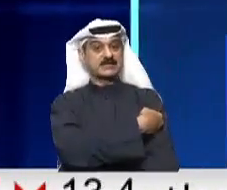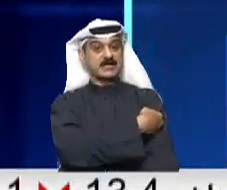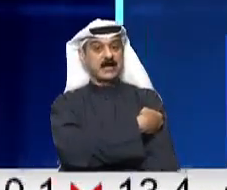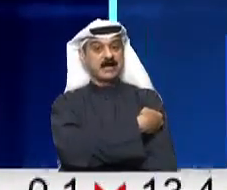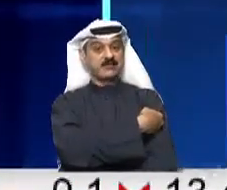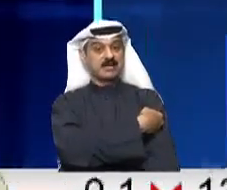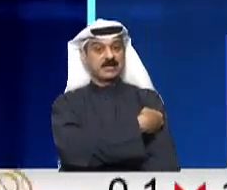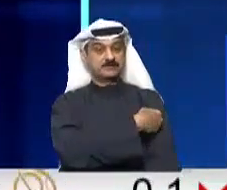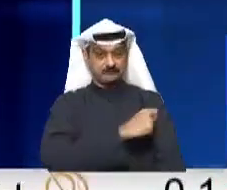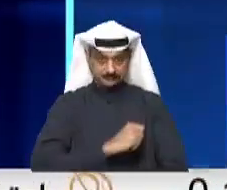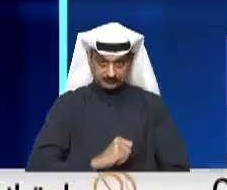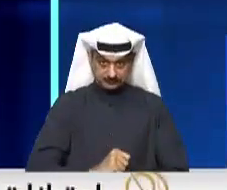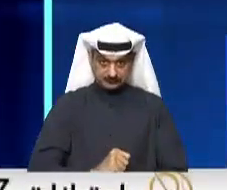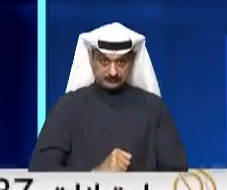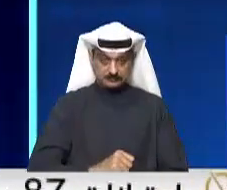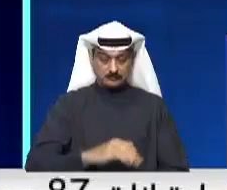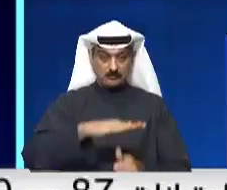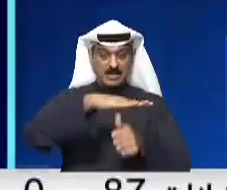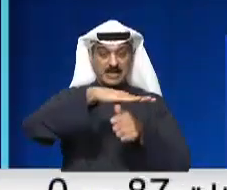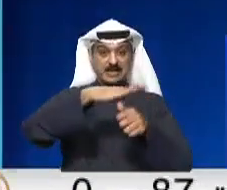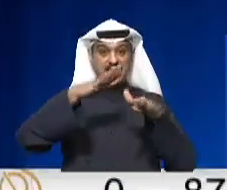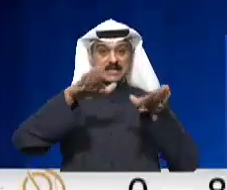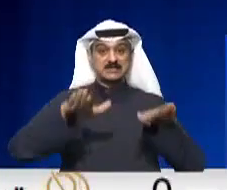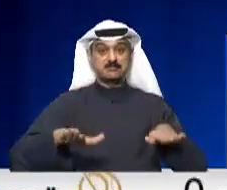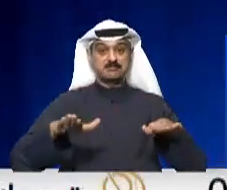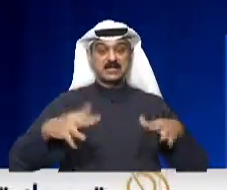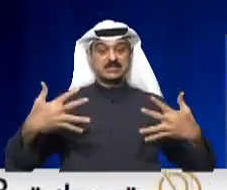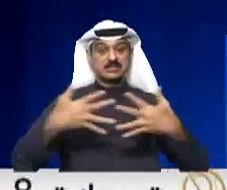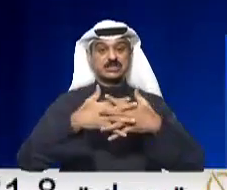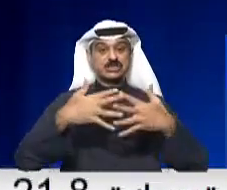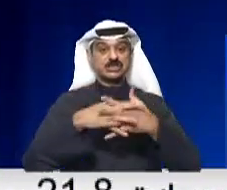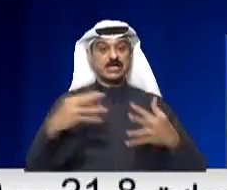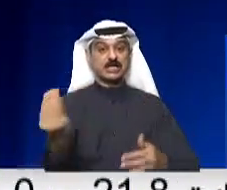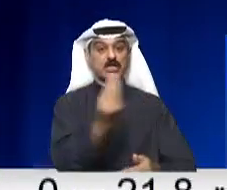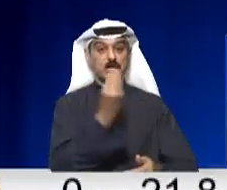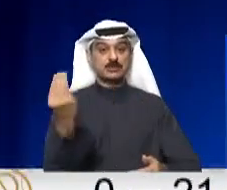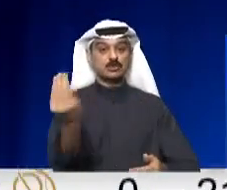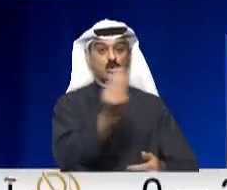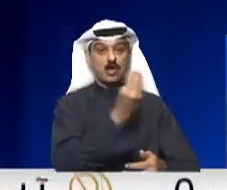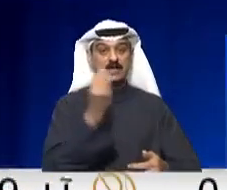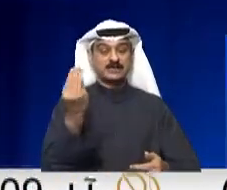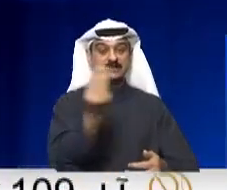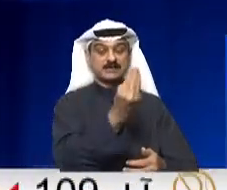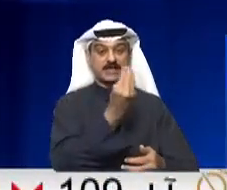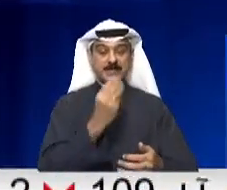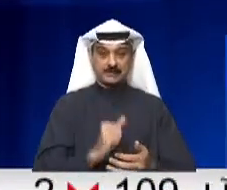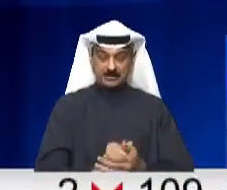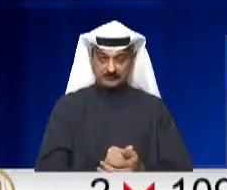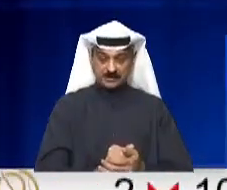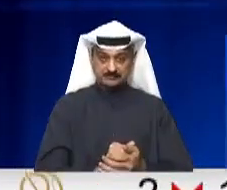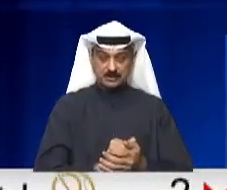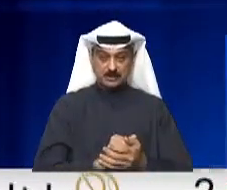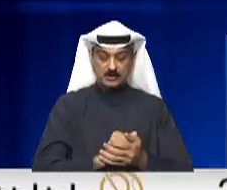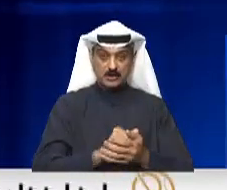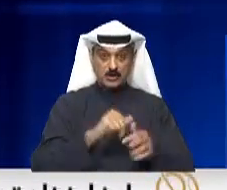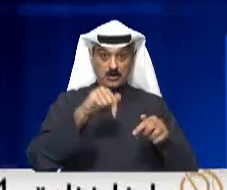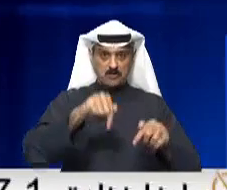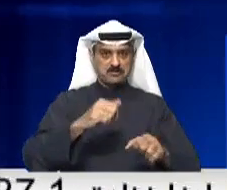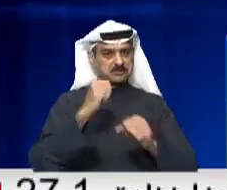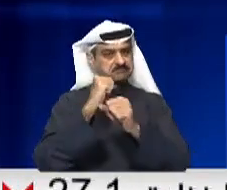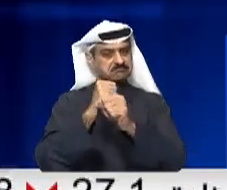عبد الوهاب العوضي، ورئيس مجلس إدارة شركة المشروعات السياحية محمد أحمد السقاف. ثمن